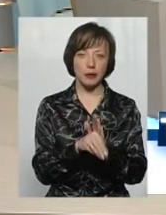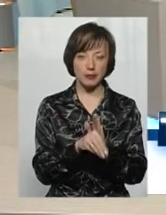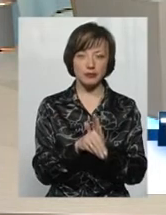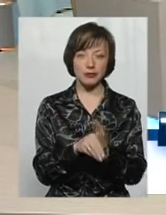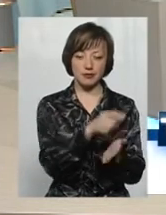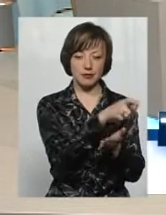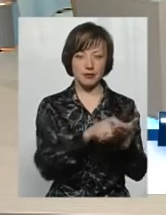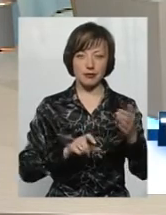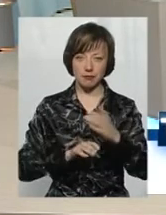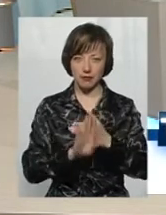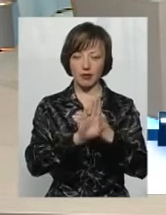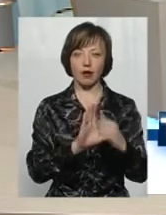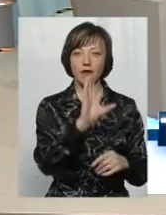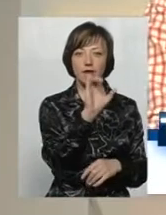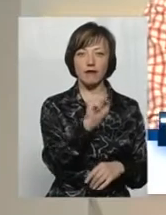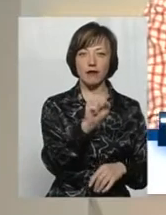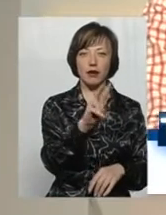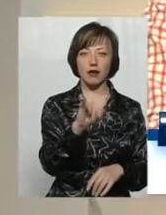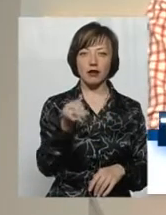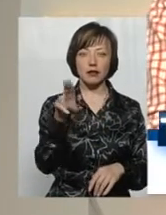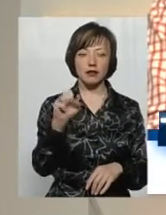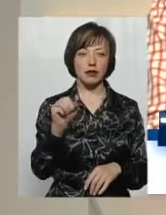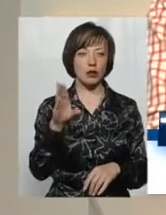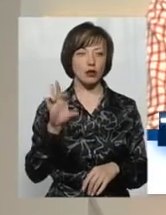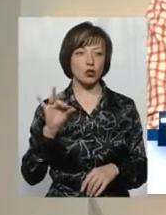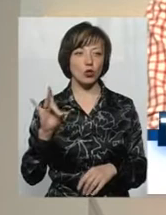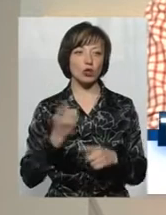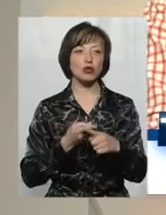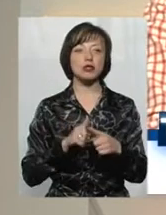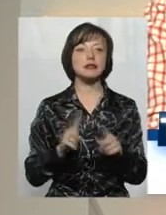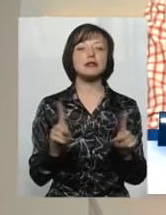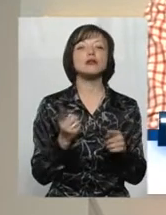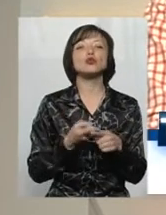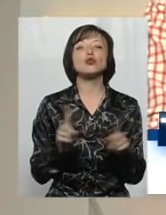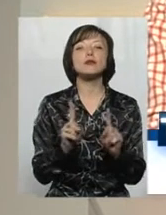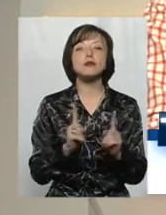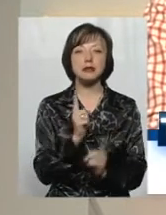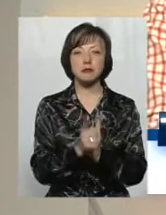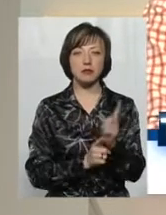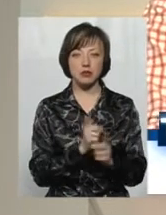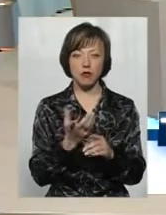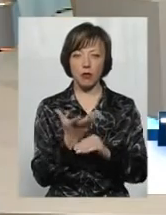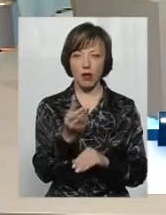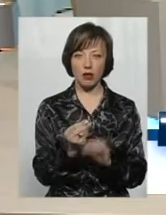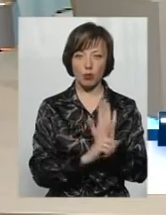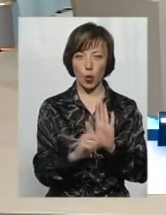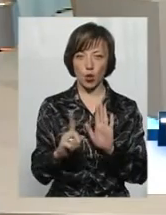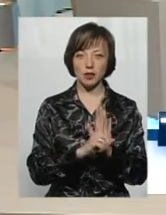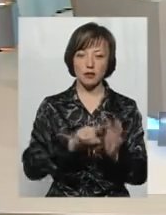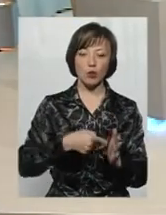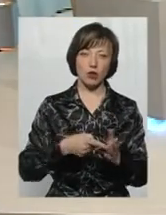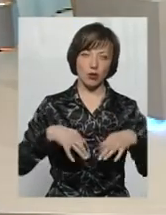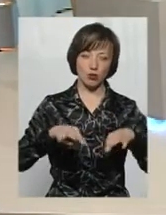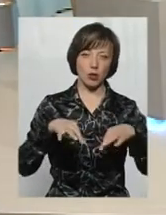валідаторів. Так. От що це таке, ці валідатори, і що з ними зміниться в оплаті проїзду, принаймні в